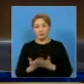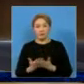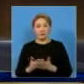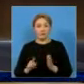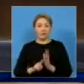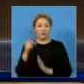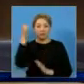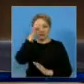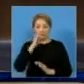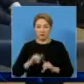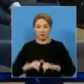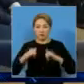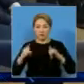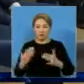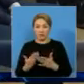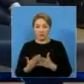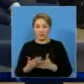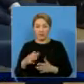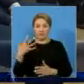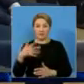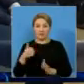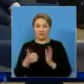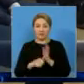с начала года увеличилась с